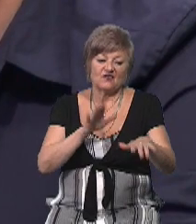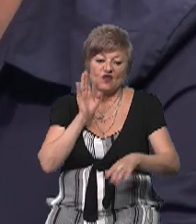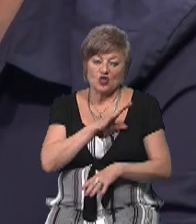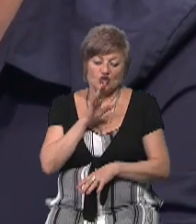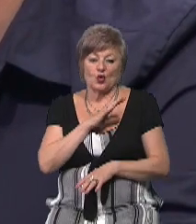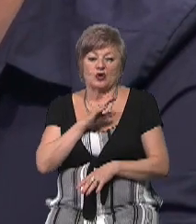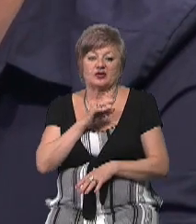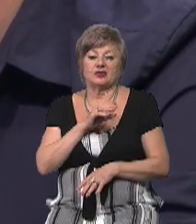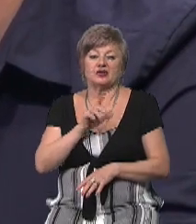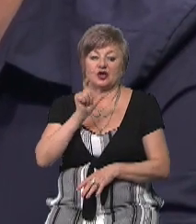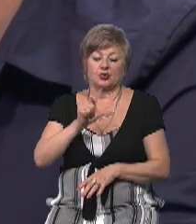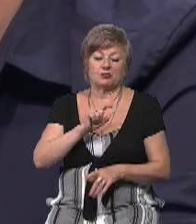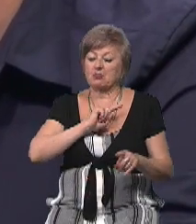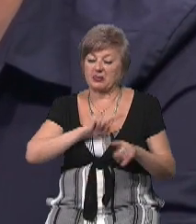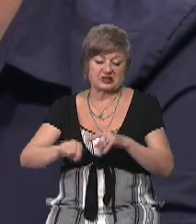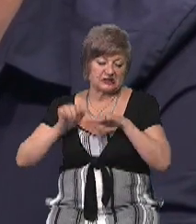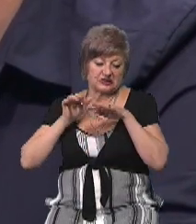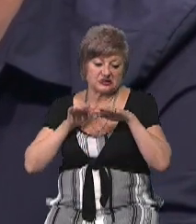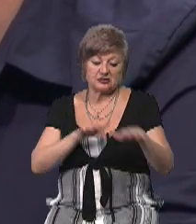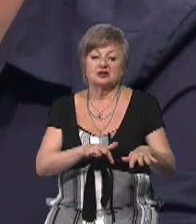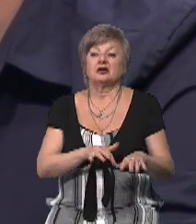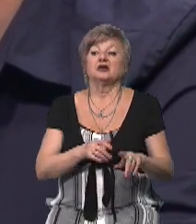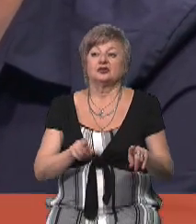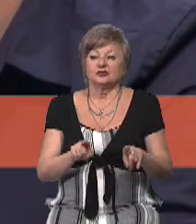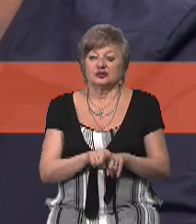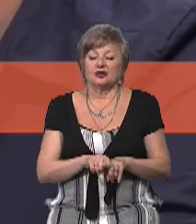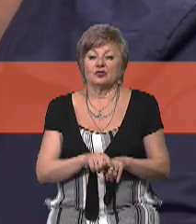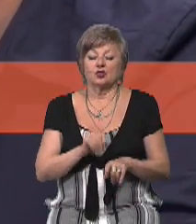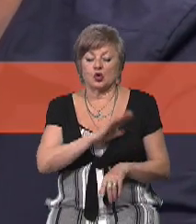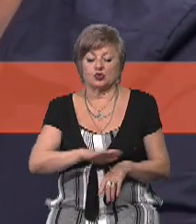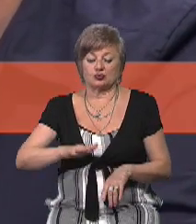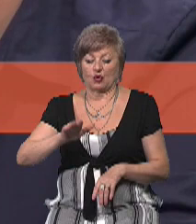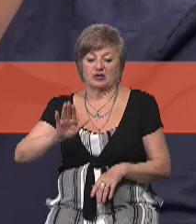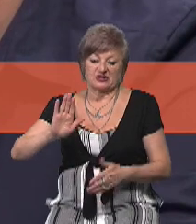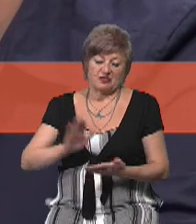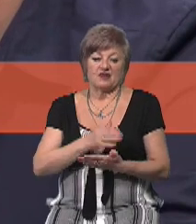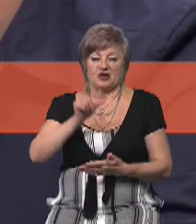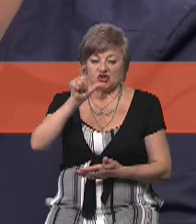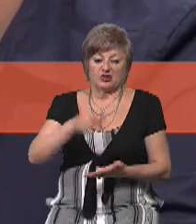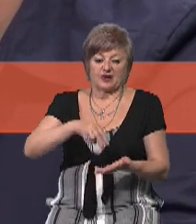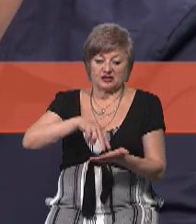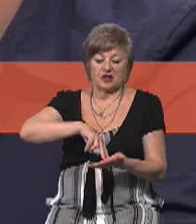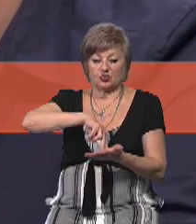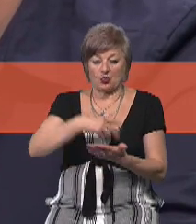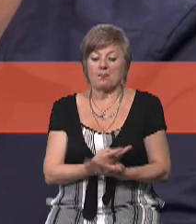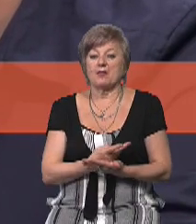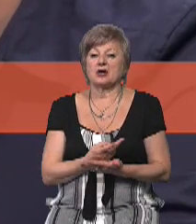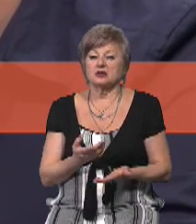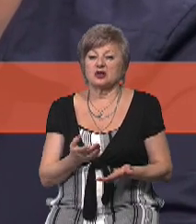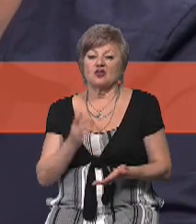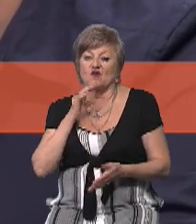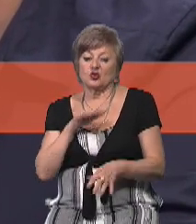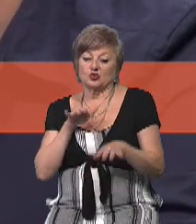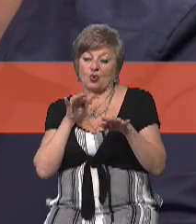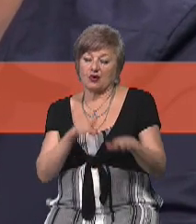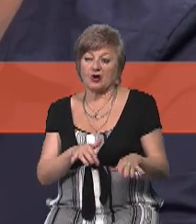швидкості? Так, велика швидкість. І навіть коли не дуже велика, але все одно людина, яка от хоча б раз потрапляла, здається, що там той потік води, да,